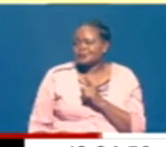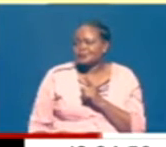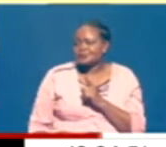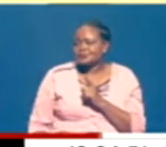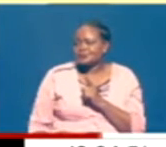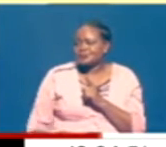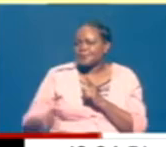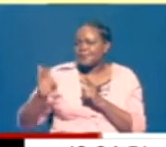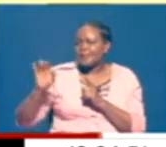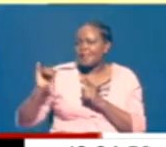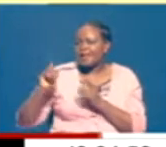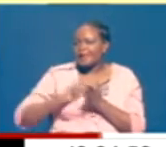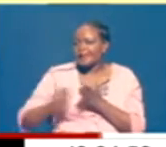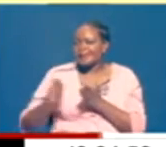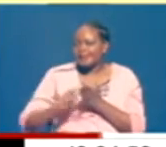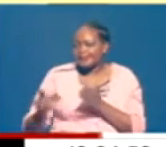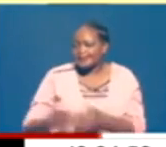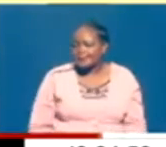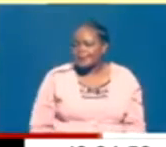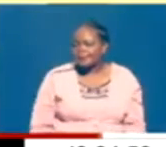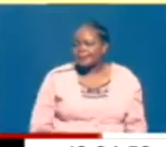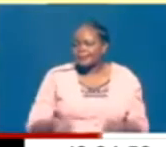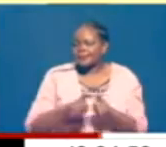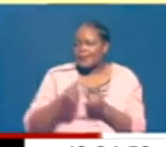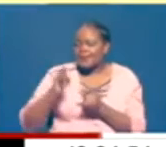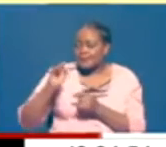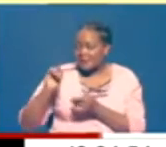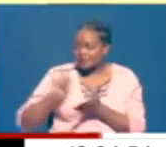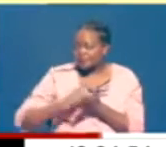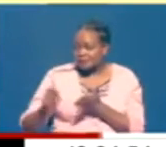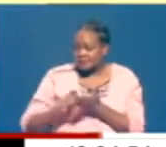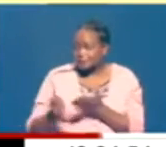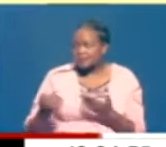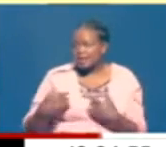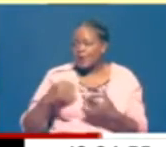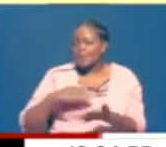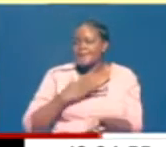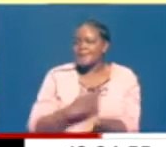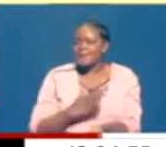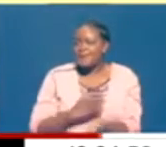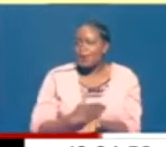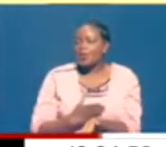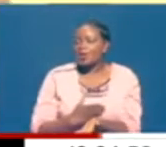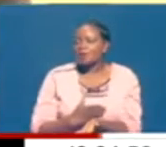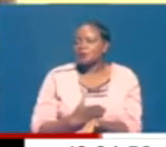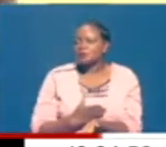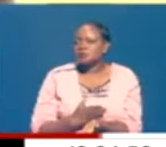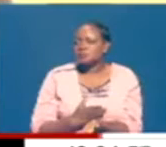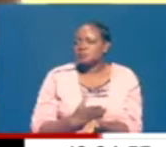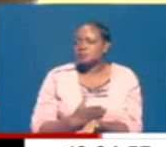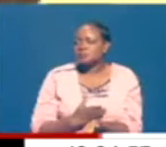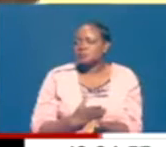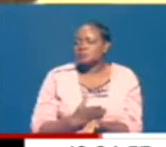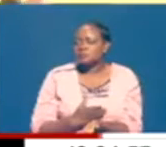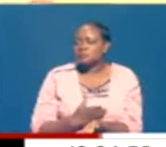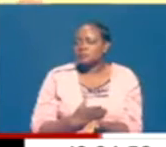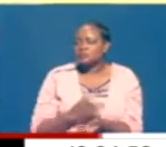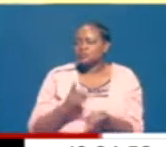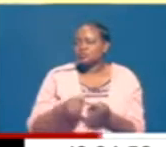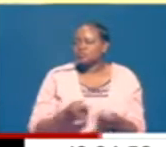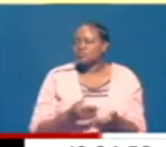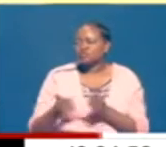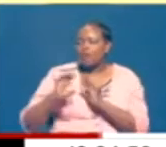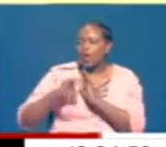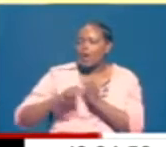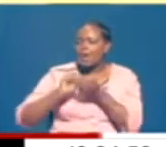BBI secretariat, kama hiyo BBI secretariat ilikuwa na uwezo ya kuweza kupeleka ile constitutional